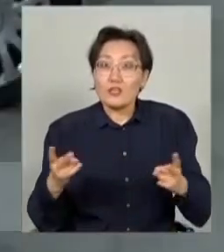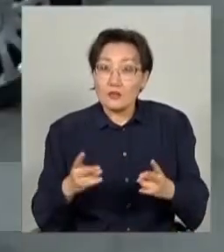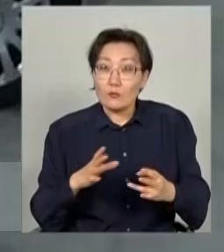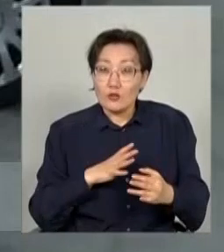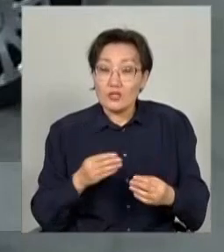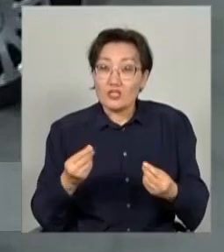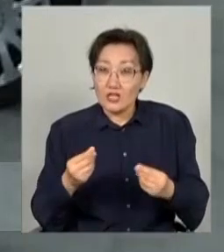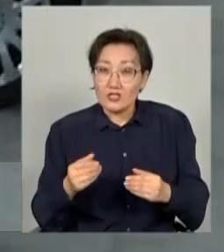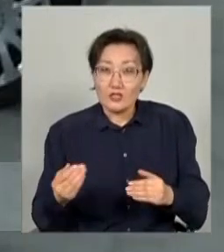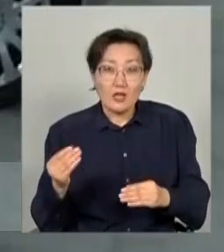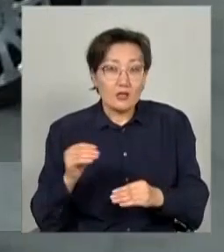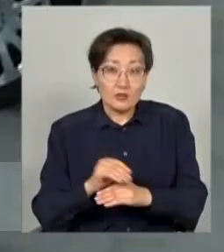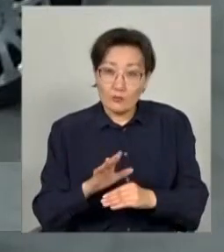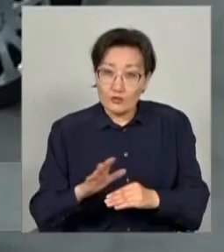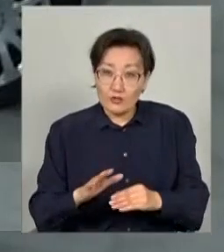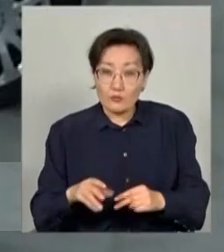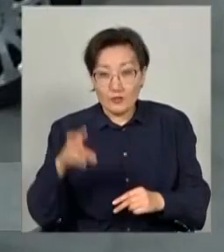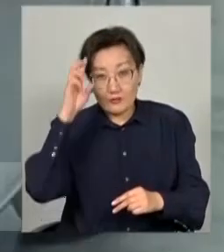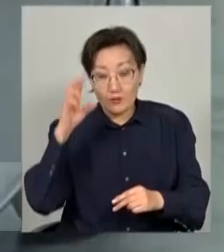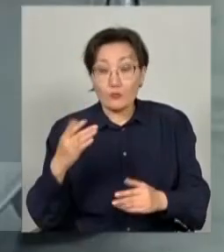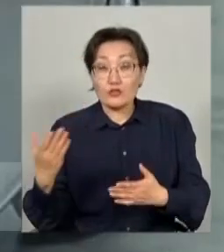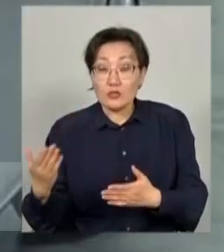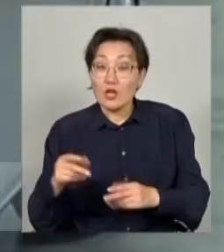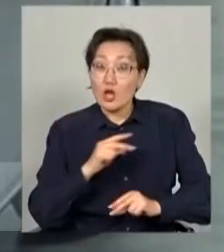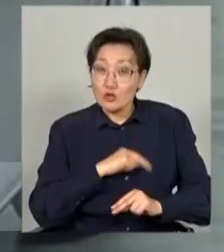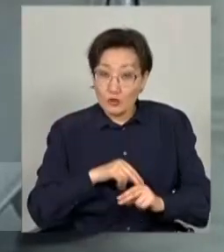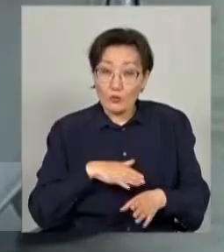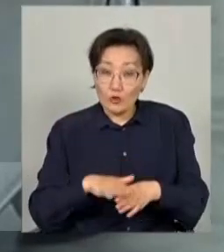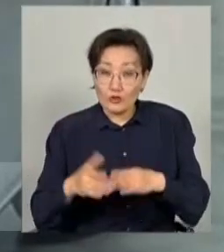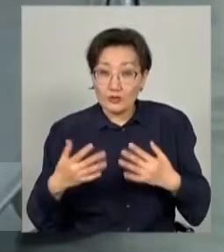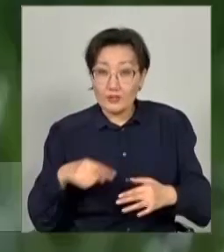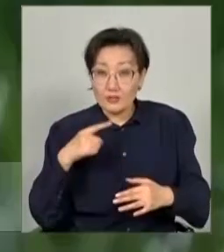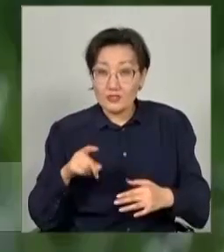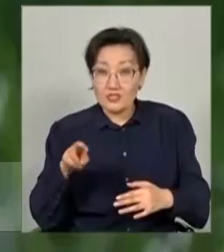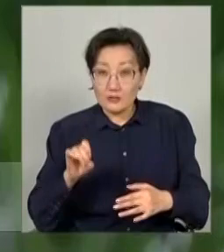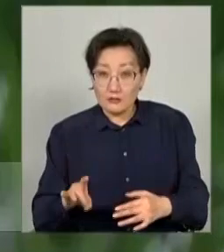қаражат ұлғайтылмай. Өйткені үкімет өз тарапынан жұмысты орындады деді Скляр.